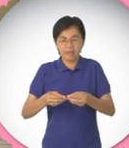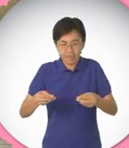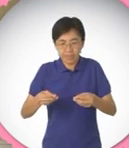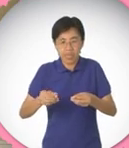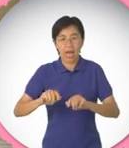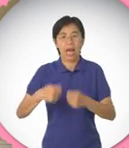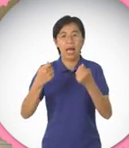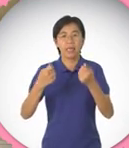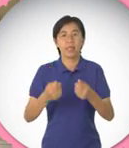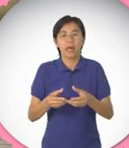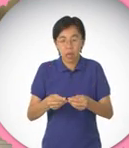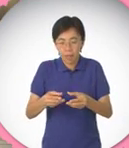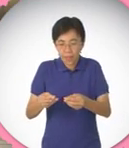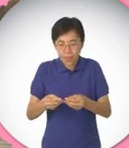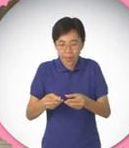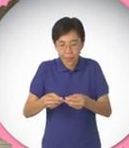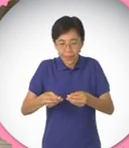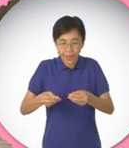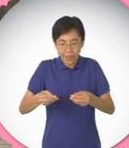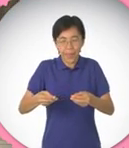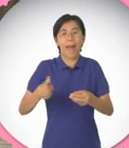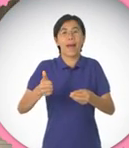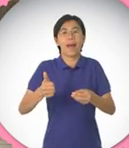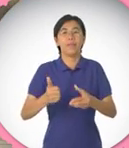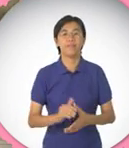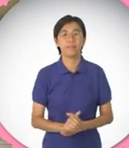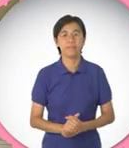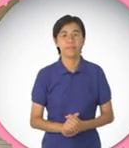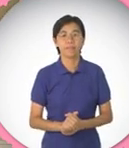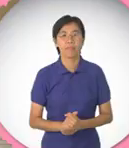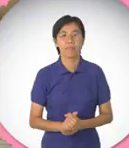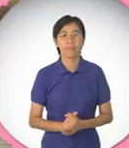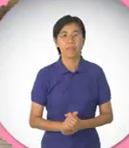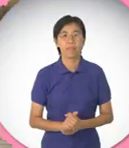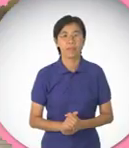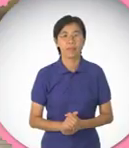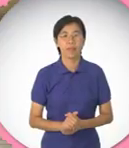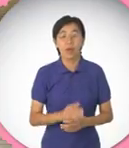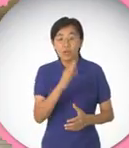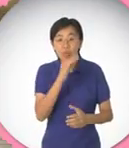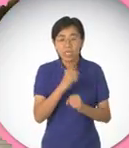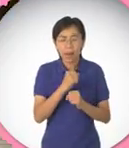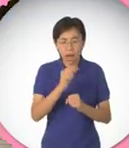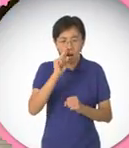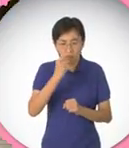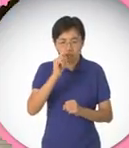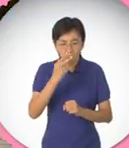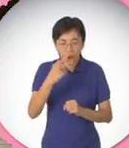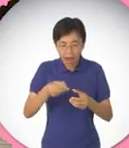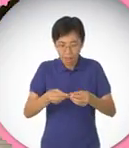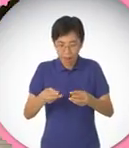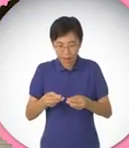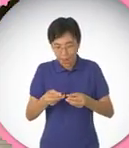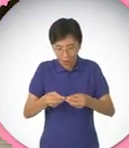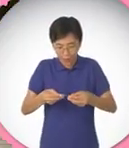ใช่ต้องค่อยๆขยายเขาทีละนิดอะค่ะ คร ับ ถ้าสองจุดแล้วขึงเป็นแผ่นฟิล์มบางๆได้นะคะ อย่าง น ี้ ก็โ